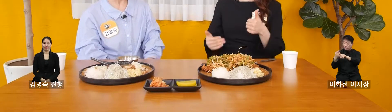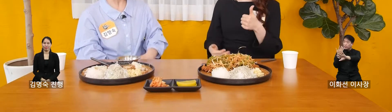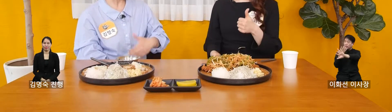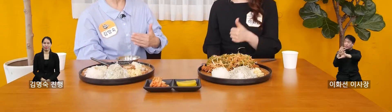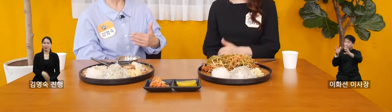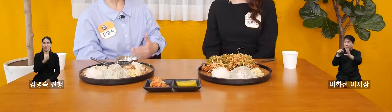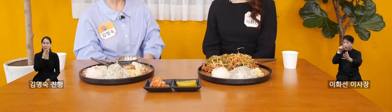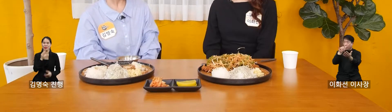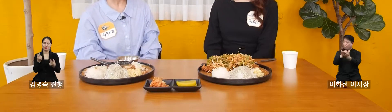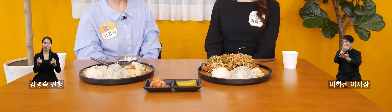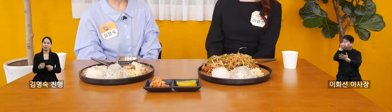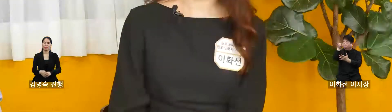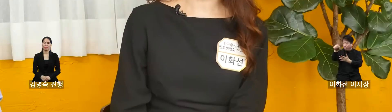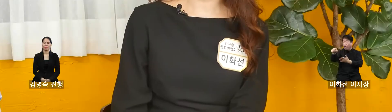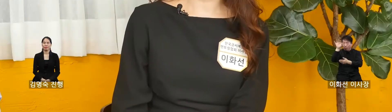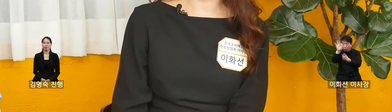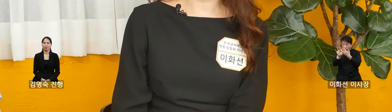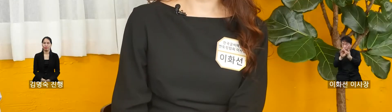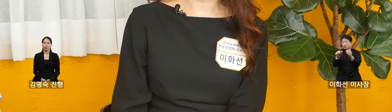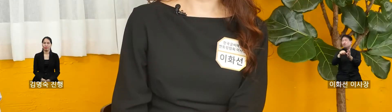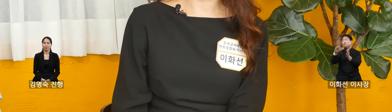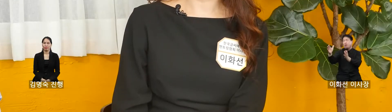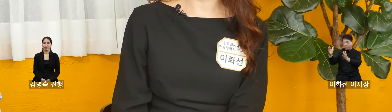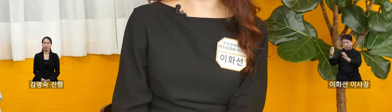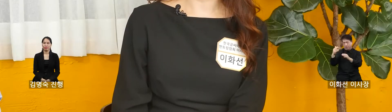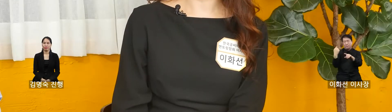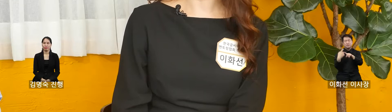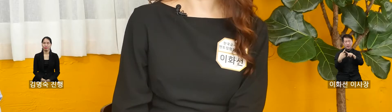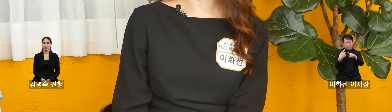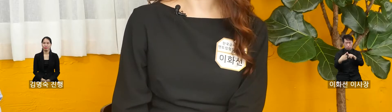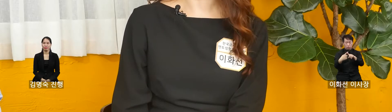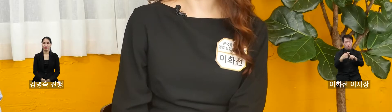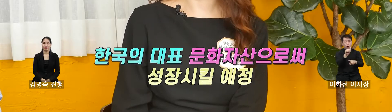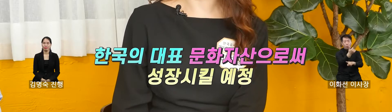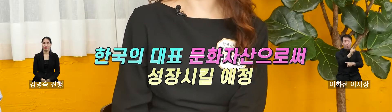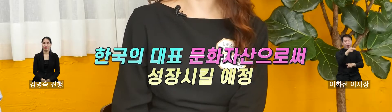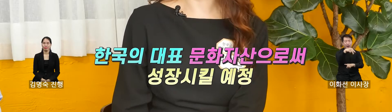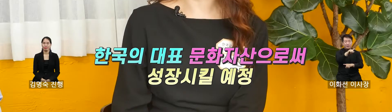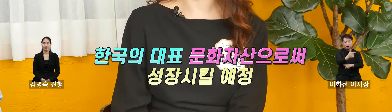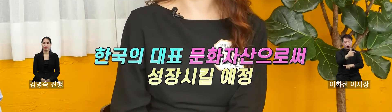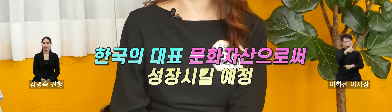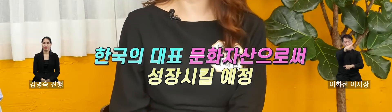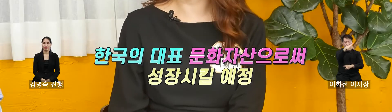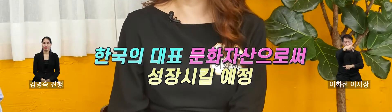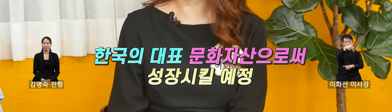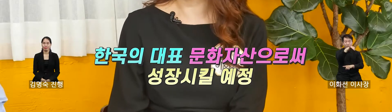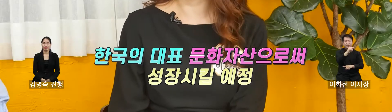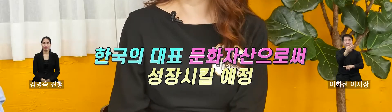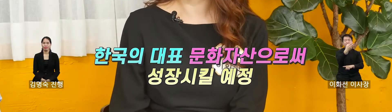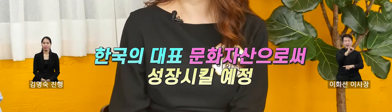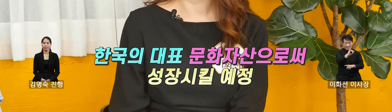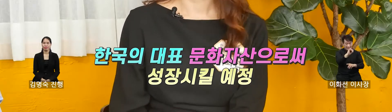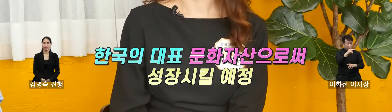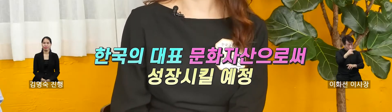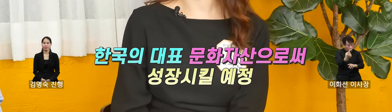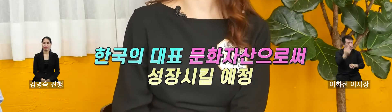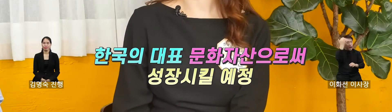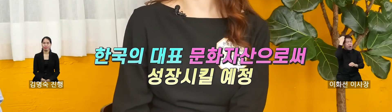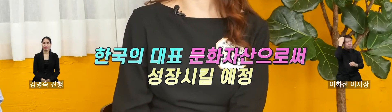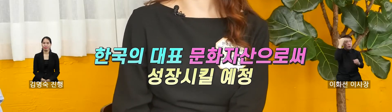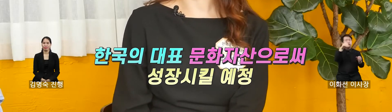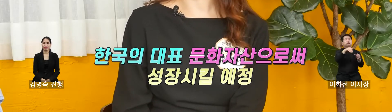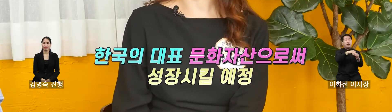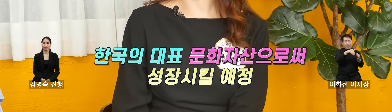아니지만 최고잖아요. 그래서 화성 캘리가 그런 브랜드로 우리나라의 대표 문화 자산이 되기를 바라는